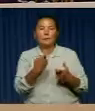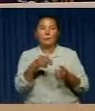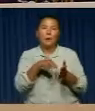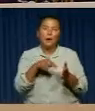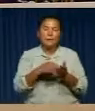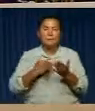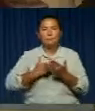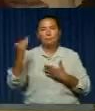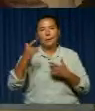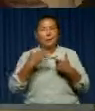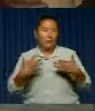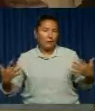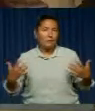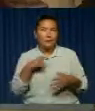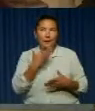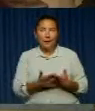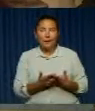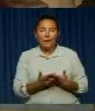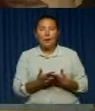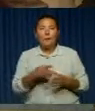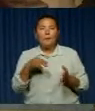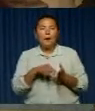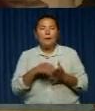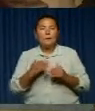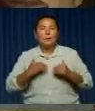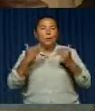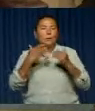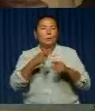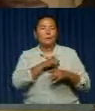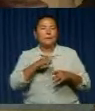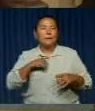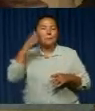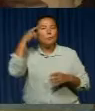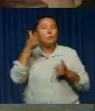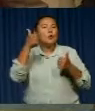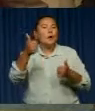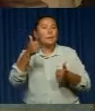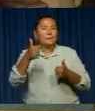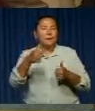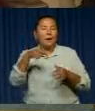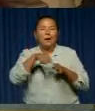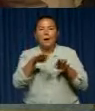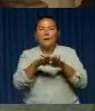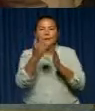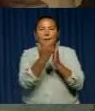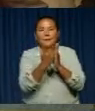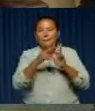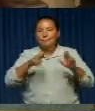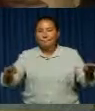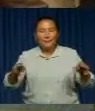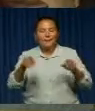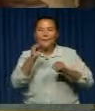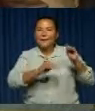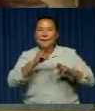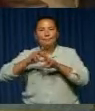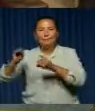бағасы да әртүрлі болады. Солай ғой. Бағасы көп болған сайын біз соны жақсы деп ойлаймыз, бірақ құрамы бірдей. Мен ол жалпы витамин туралы